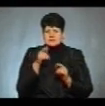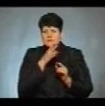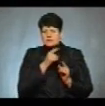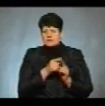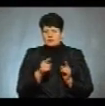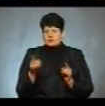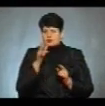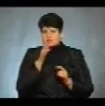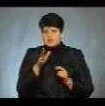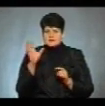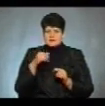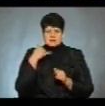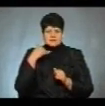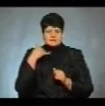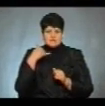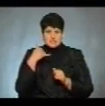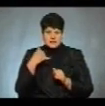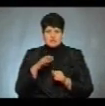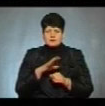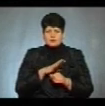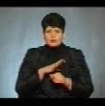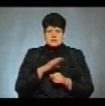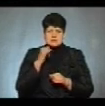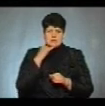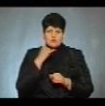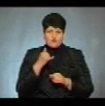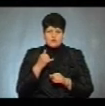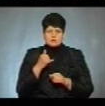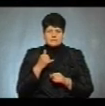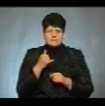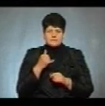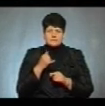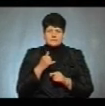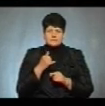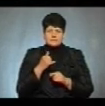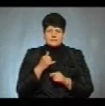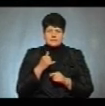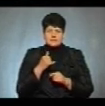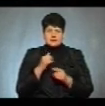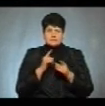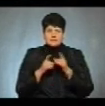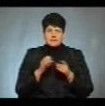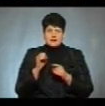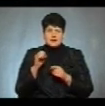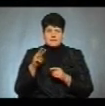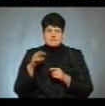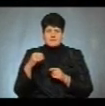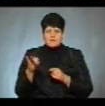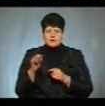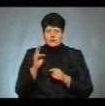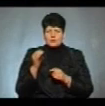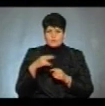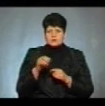часу всі дзвінки, які відбувалися з телефонів з зміненим імей-кодом. І